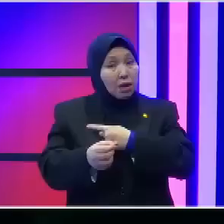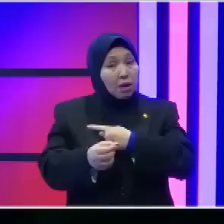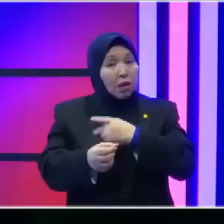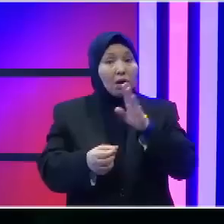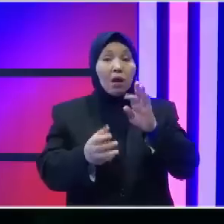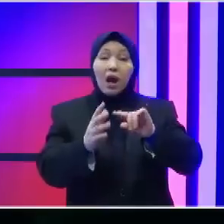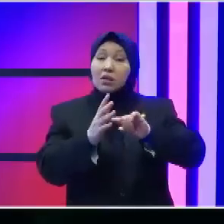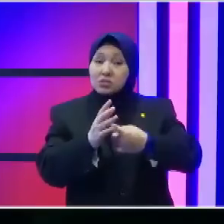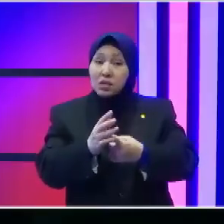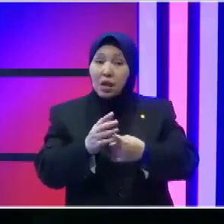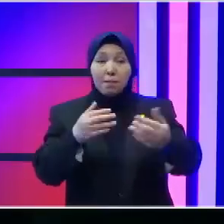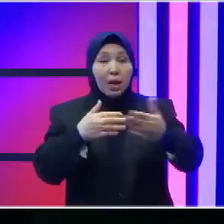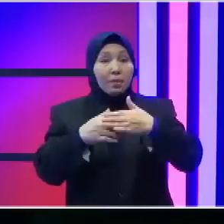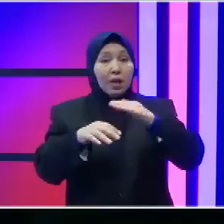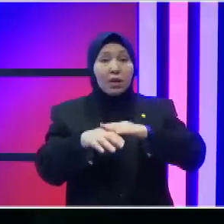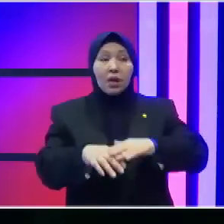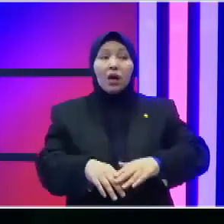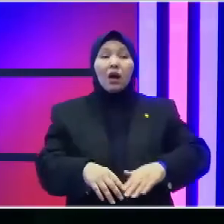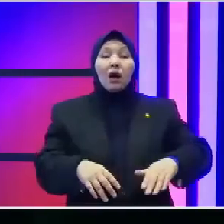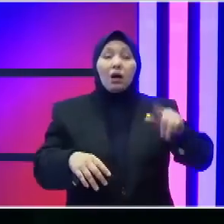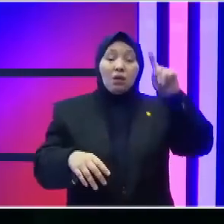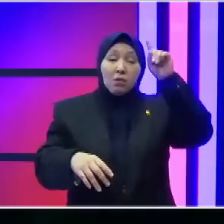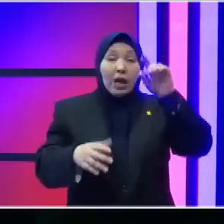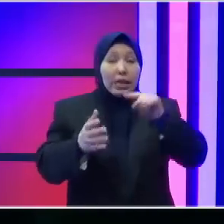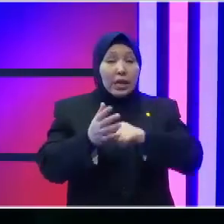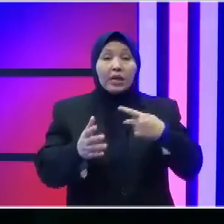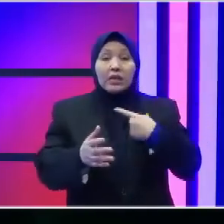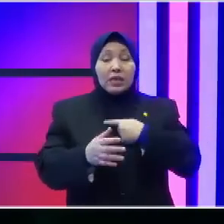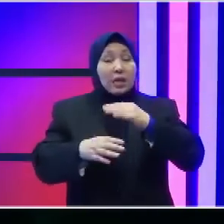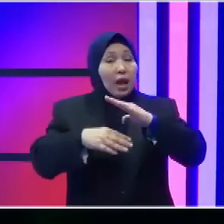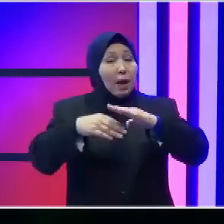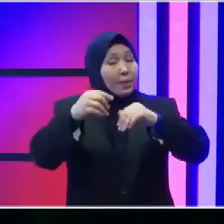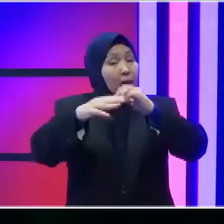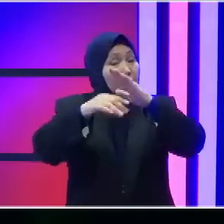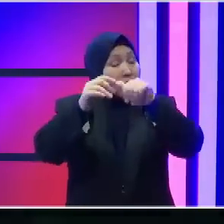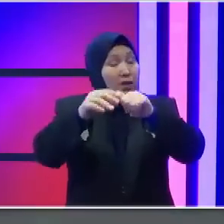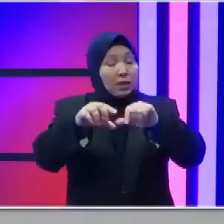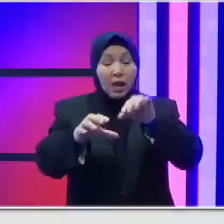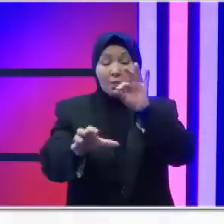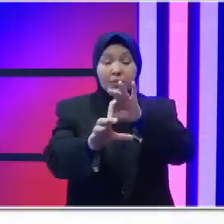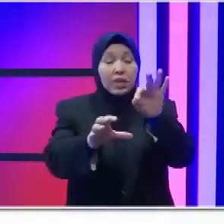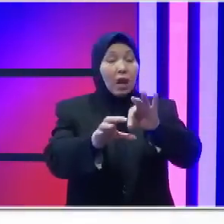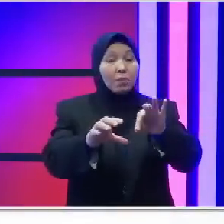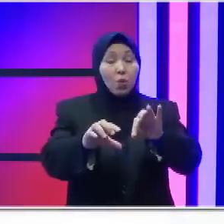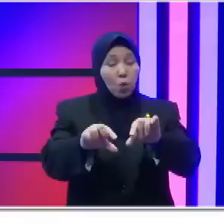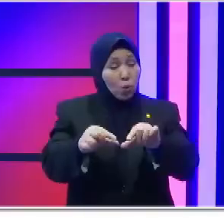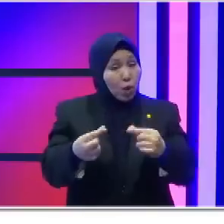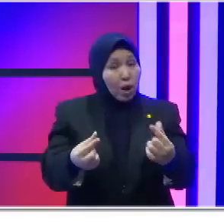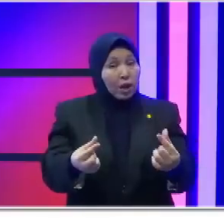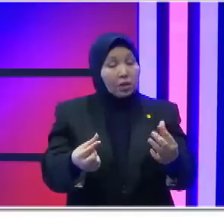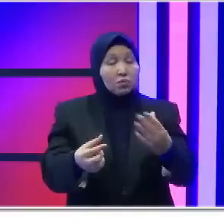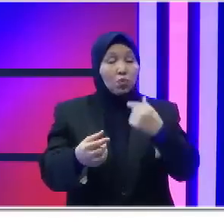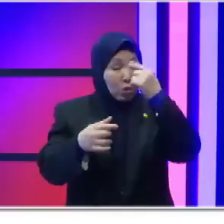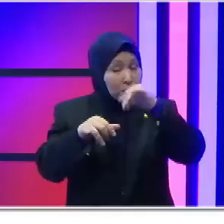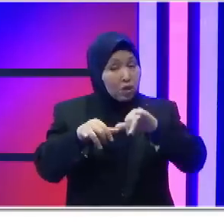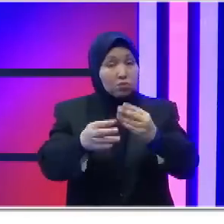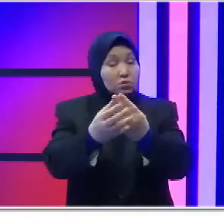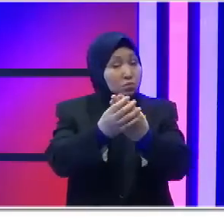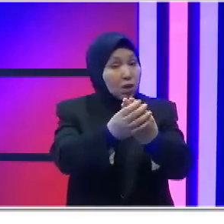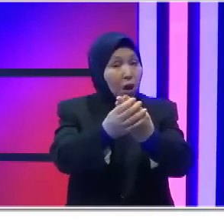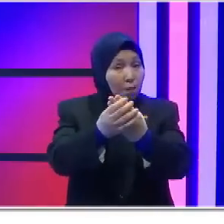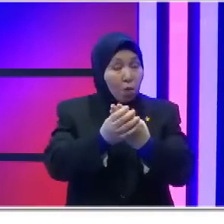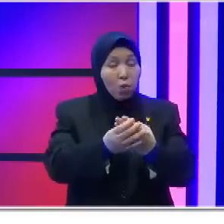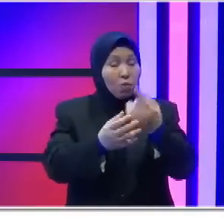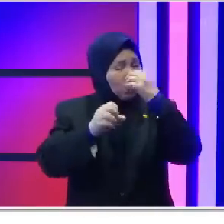fitrah kembali kepada Allah Subhanahu Wa Taala. Inilah yang kita ingin bina dalam tabung gerakan Al-Quran. Dijemput tuan-tuan untuk terus kita bergabung tuan-tuan